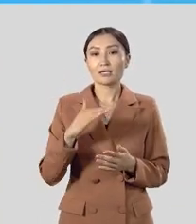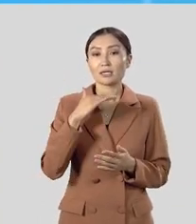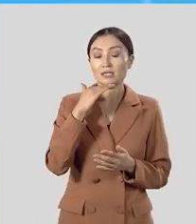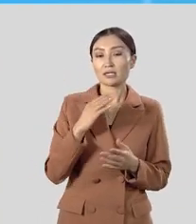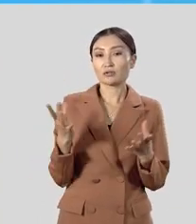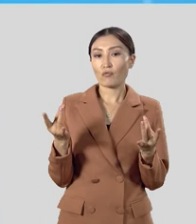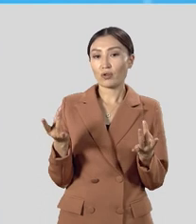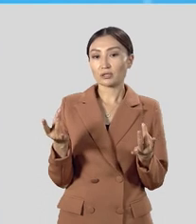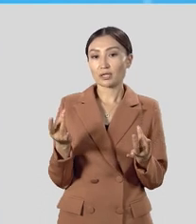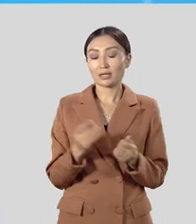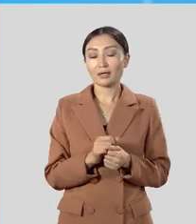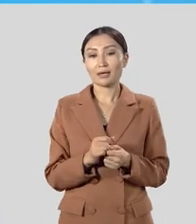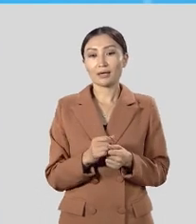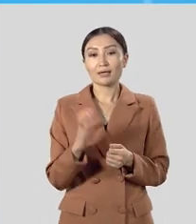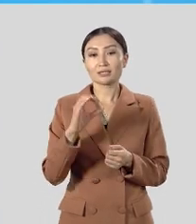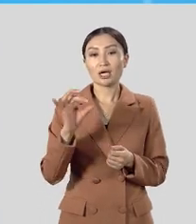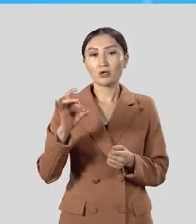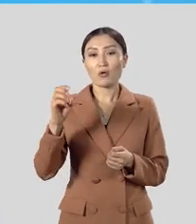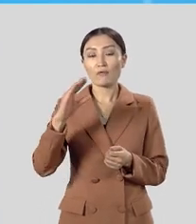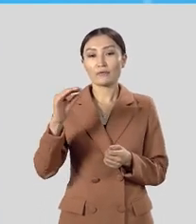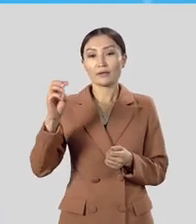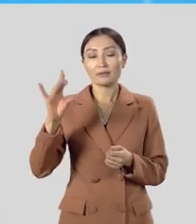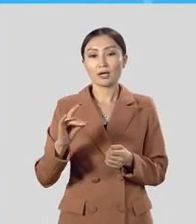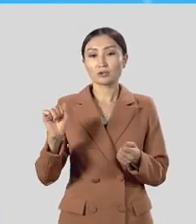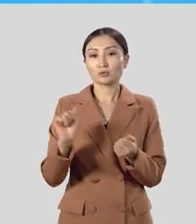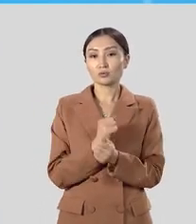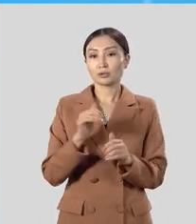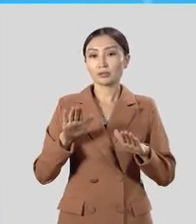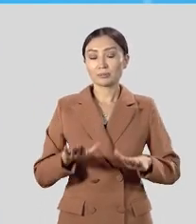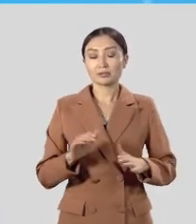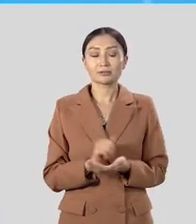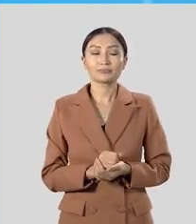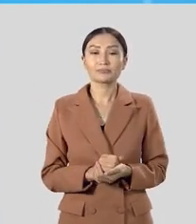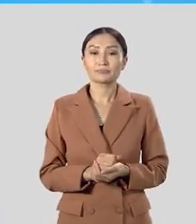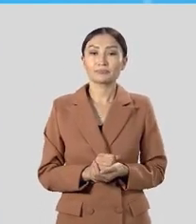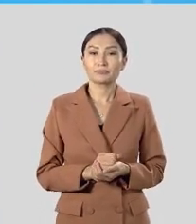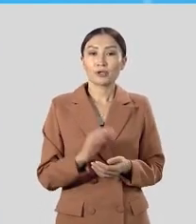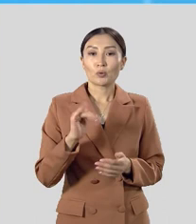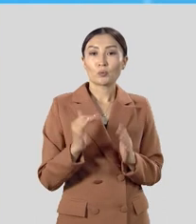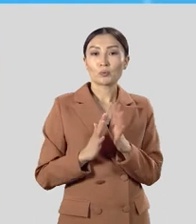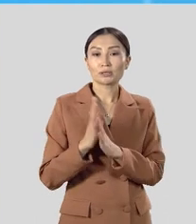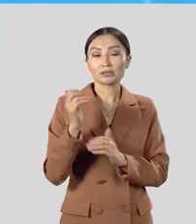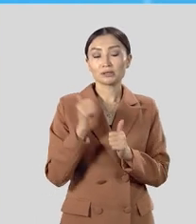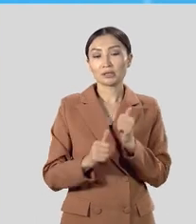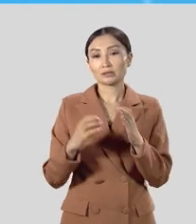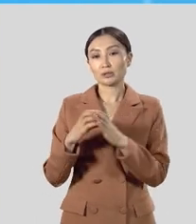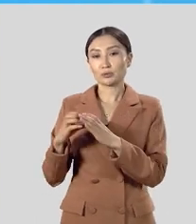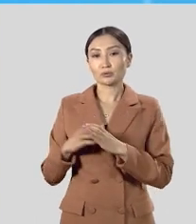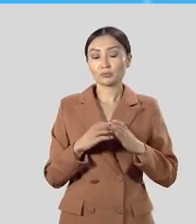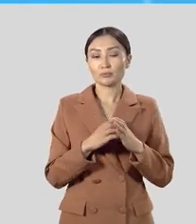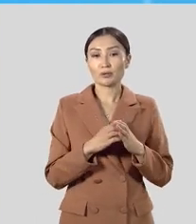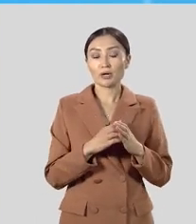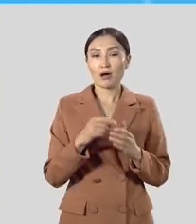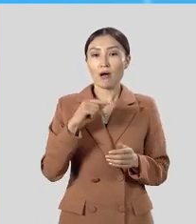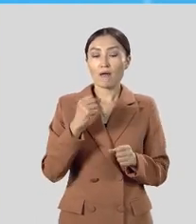достаточного увлажнения, ксерофиты – растения сухих мест обитания. У растения каждой группы